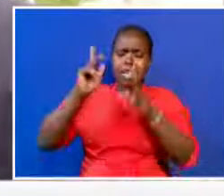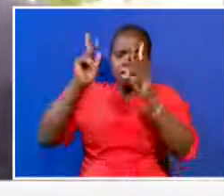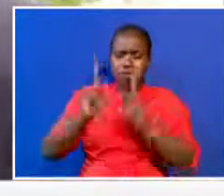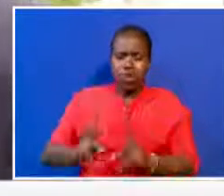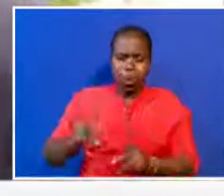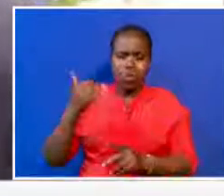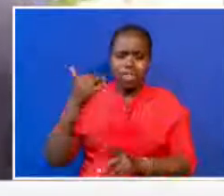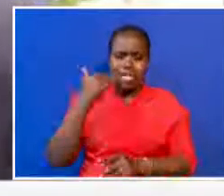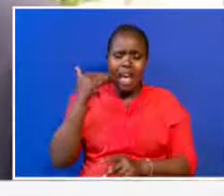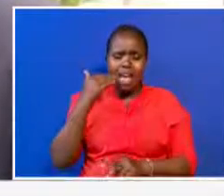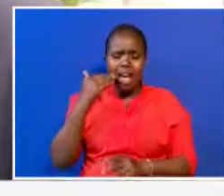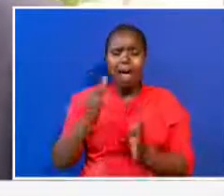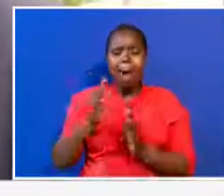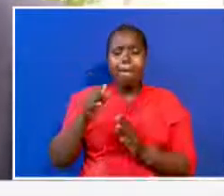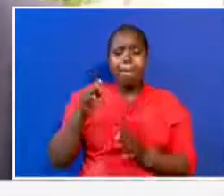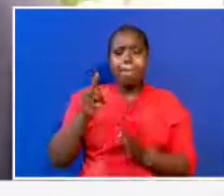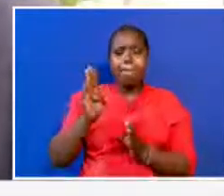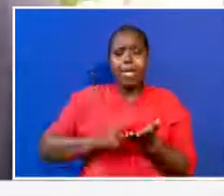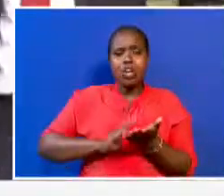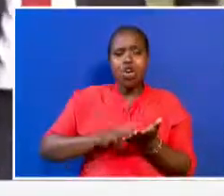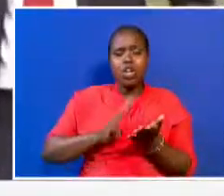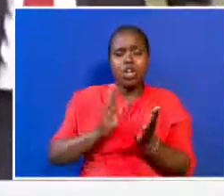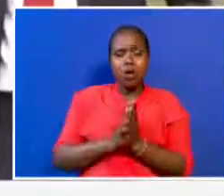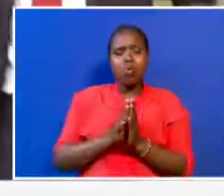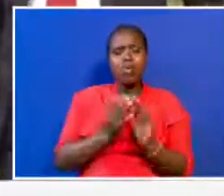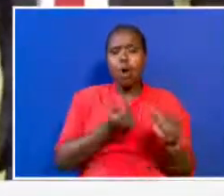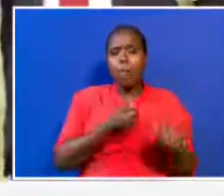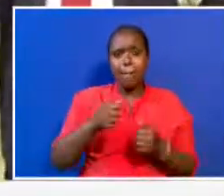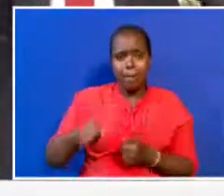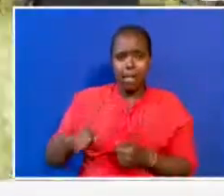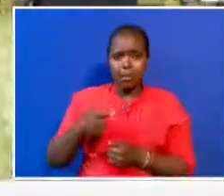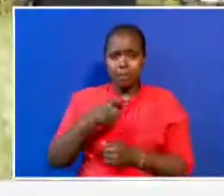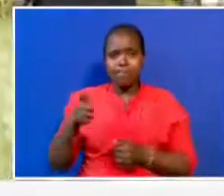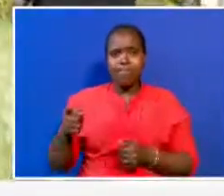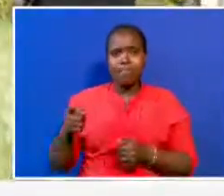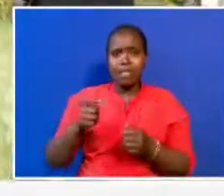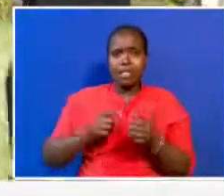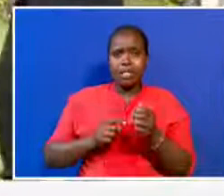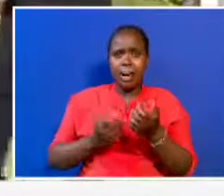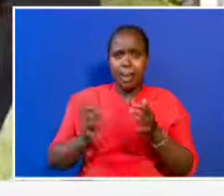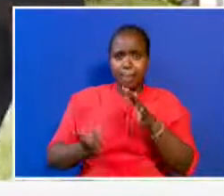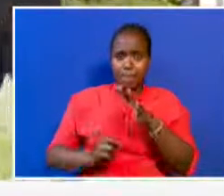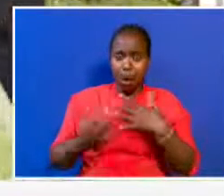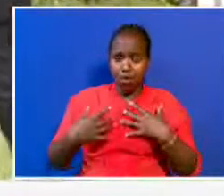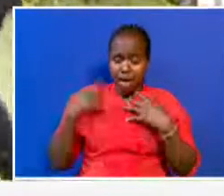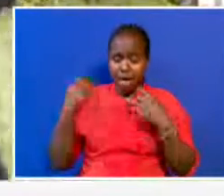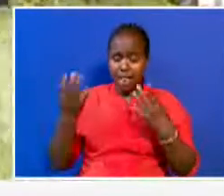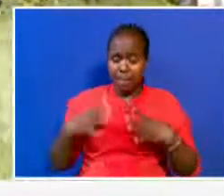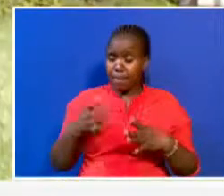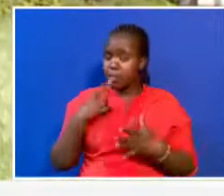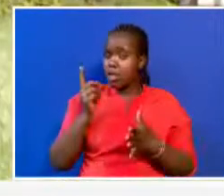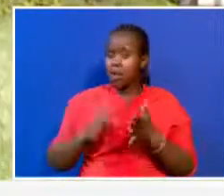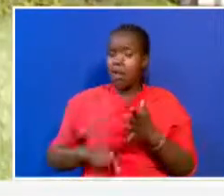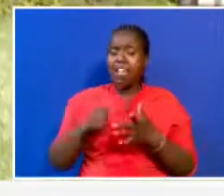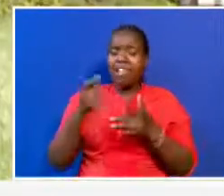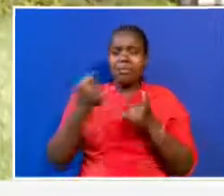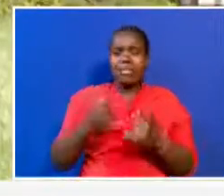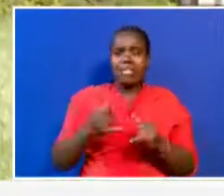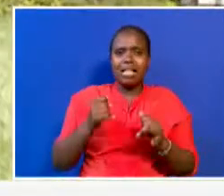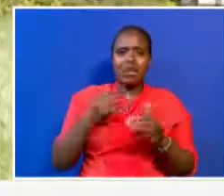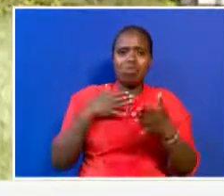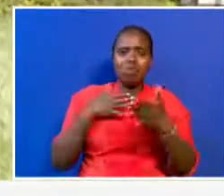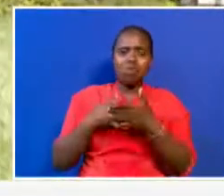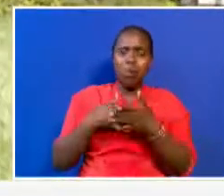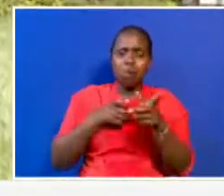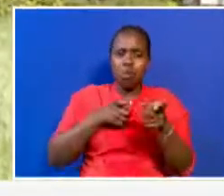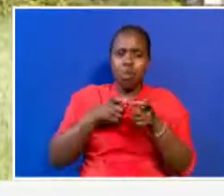Kisumu, Siaya, Migori na Homa Bay. Kulingana na wahudumu hawa, huku wao waking'ang'ana kuhakikisha kwa virusi hivi